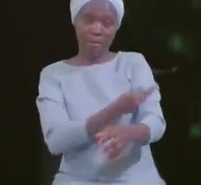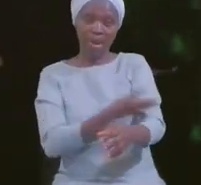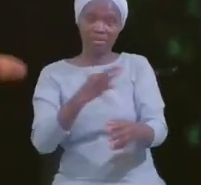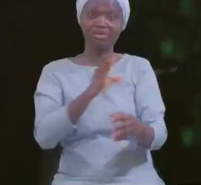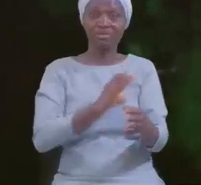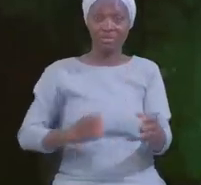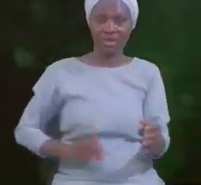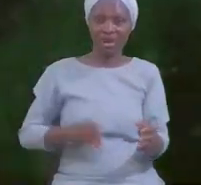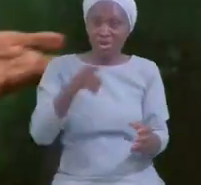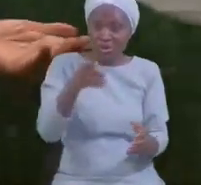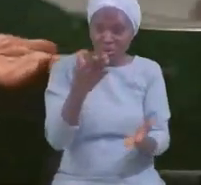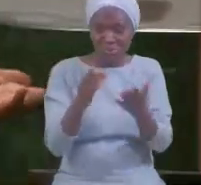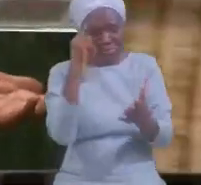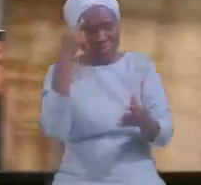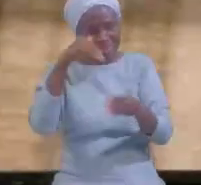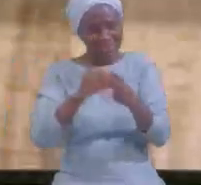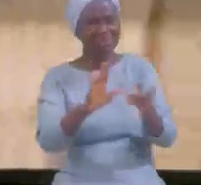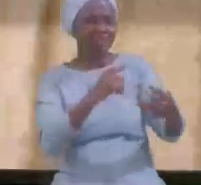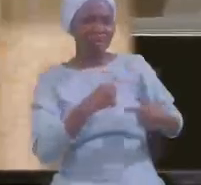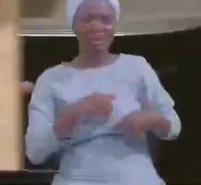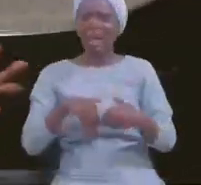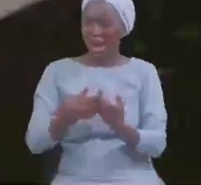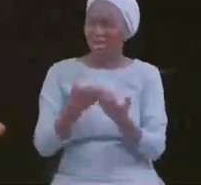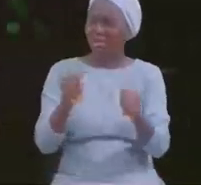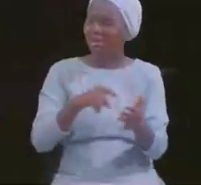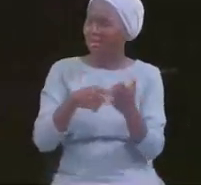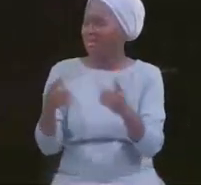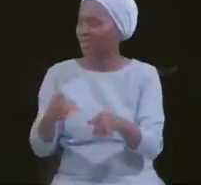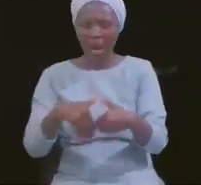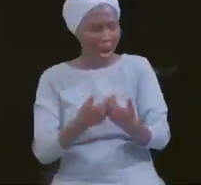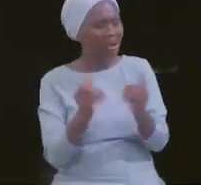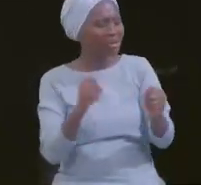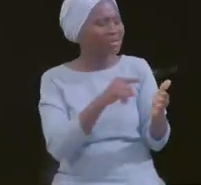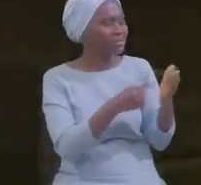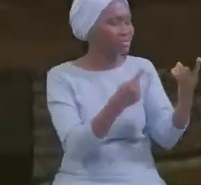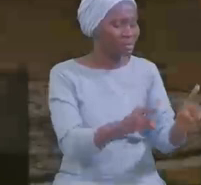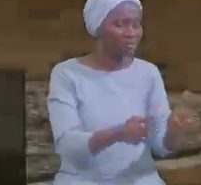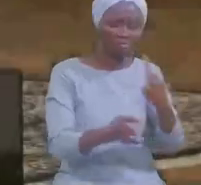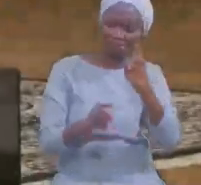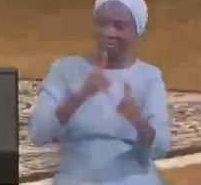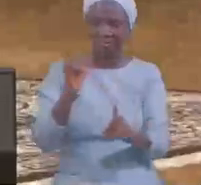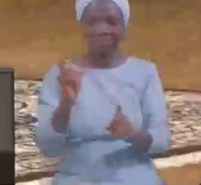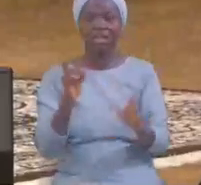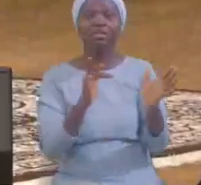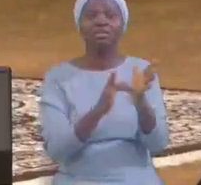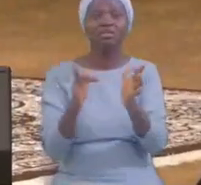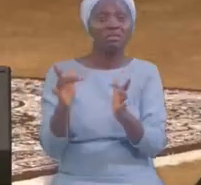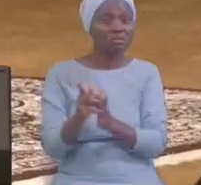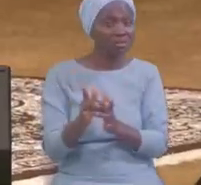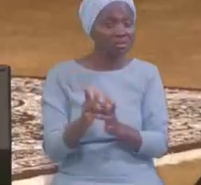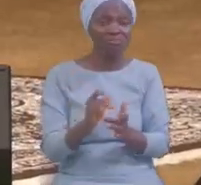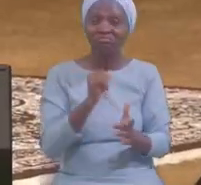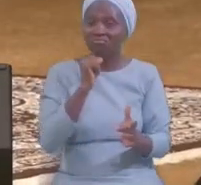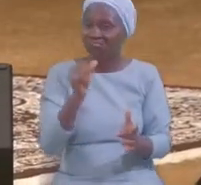vous aurez des pensées dans le cœur. Comment ceci peut arriver? Comment cela peut arriver? Jésus n'est pas un homme ordinaire.